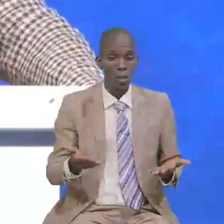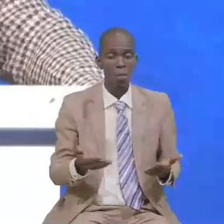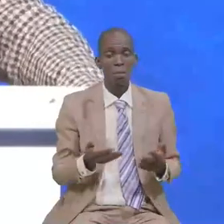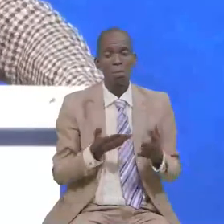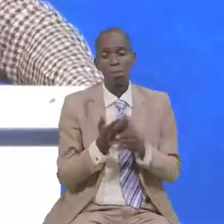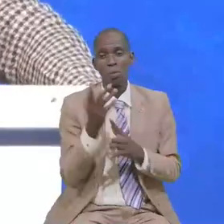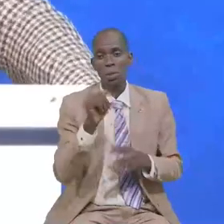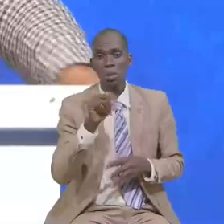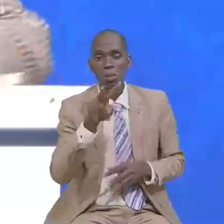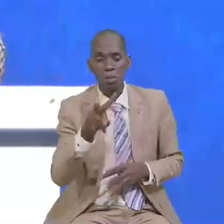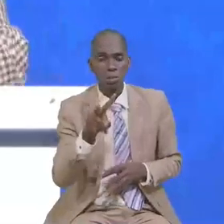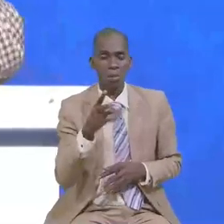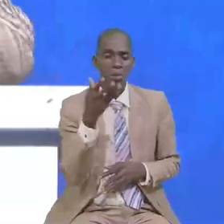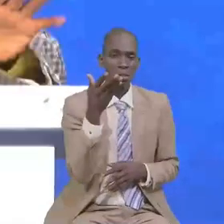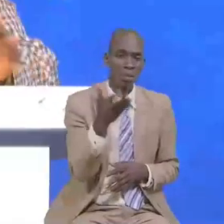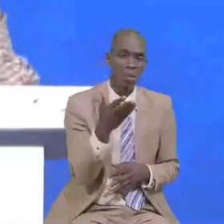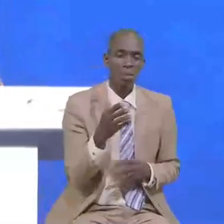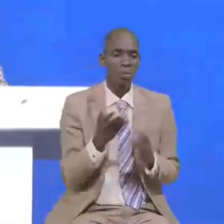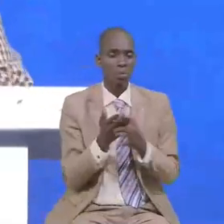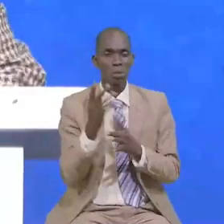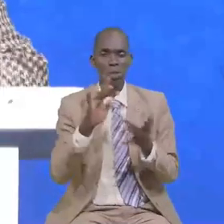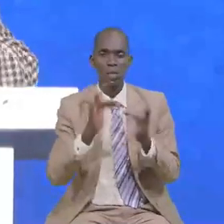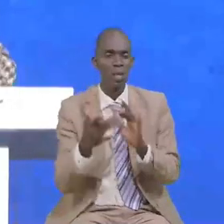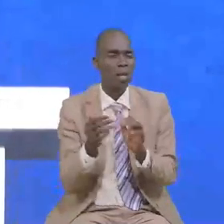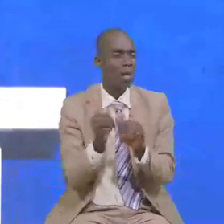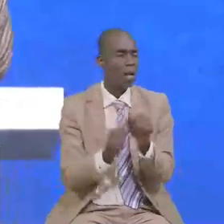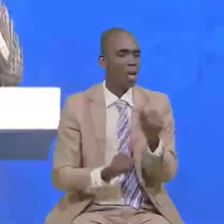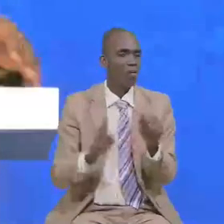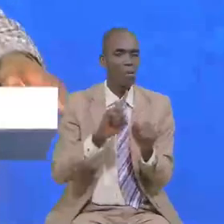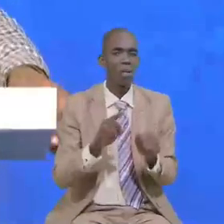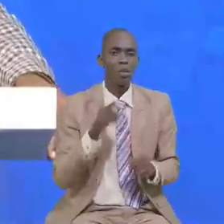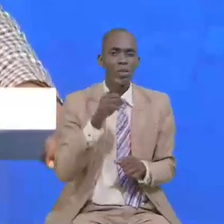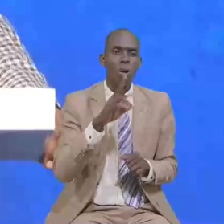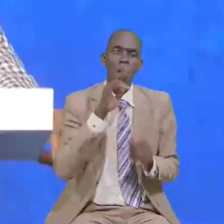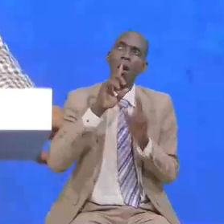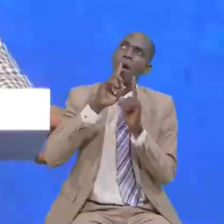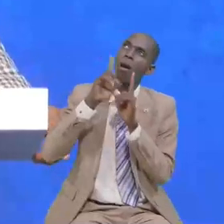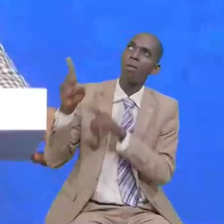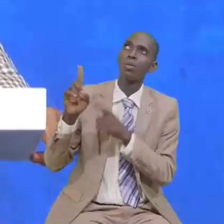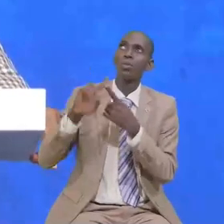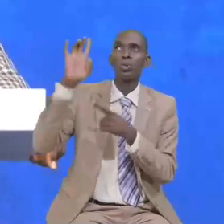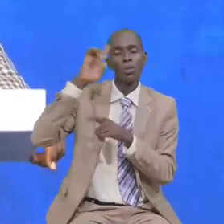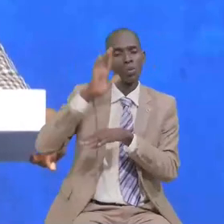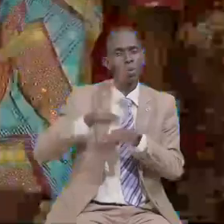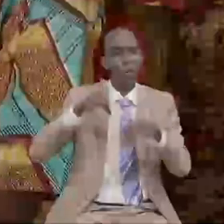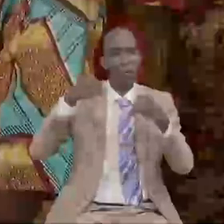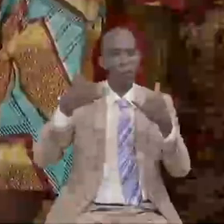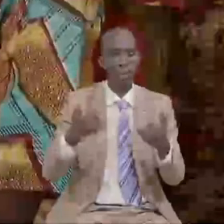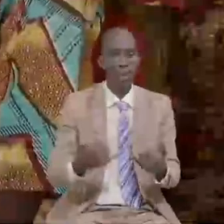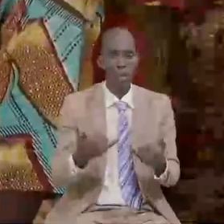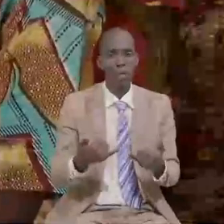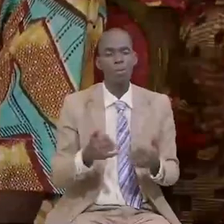radio, à la télé, en ligne, partout, tu réponds maintenant à